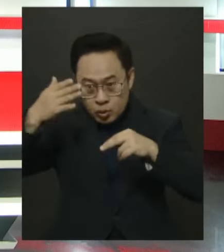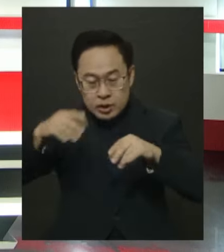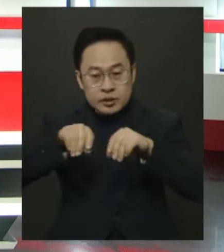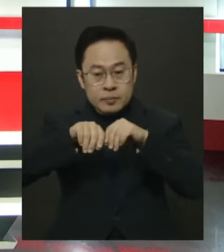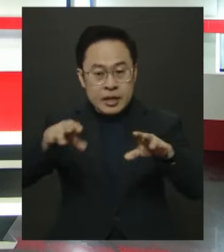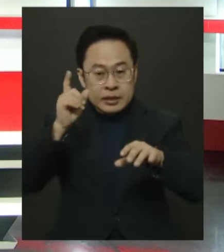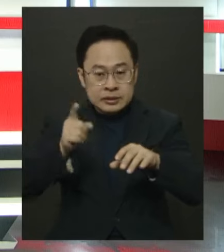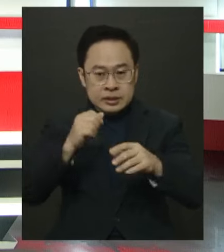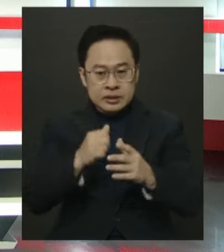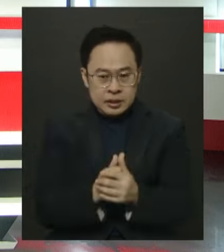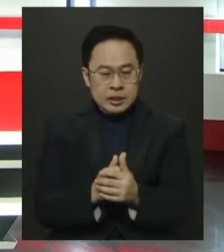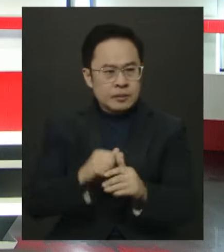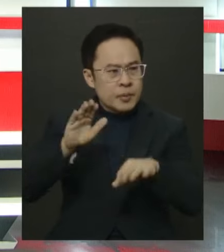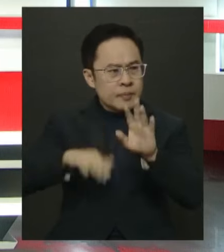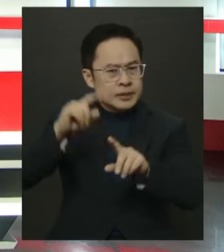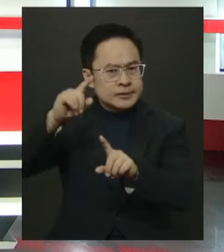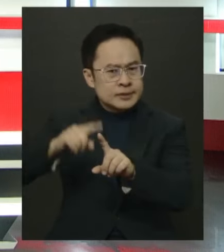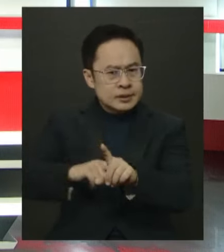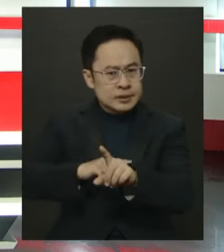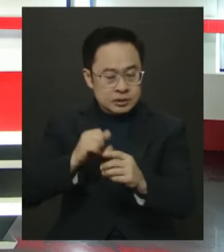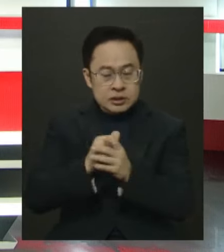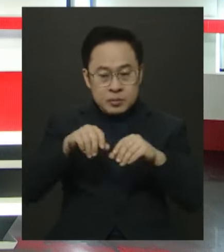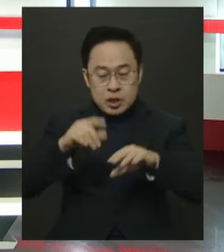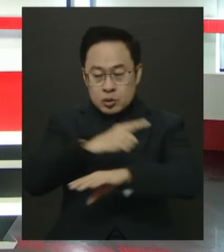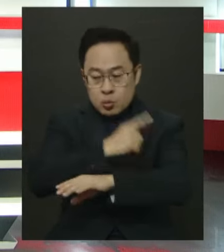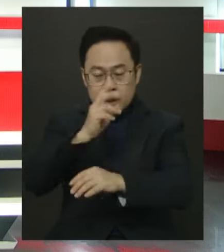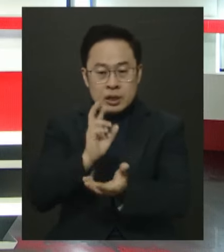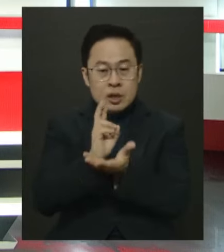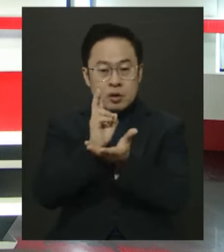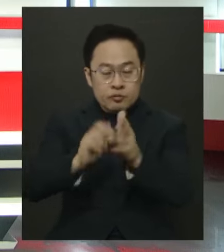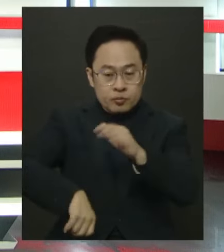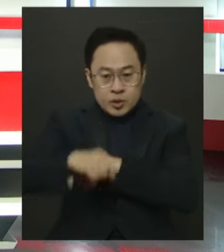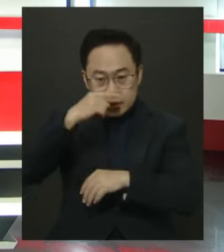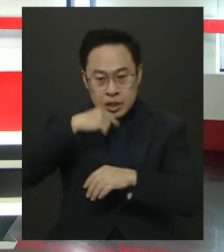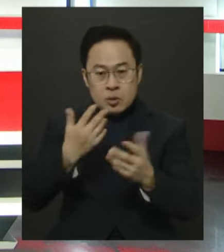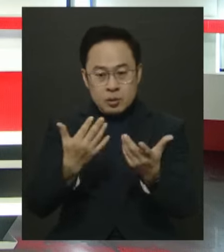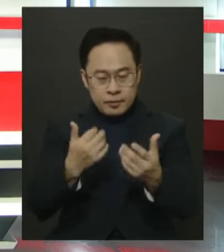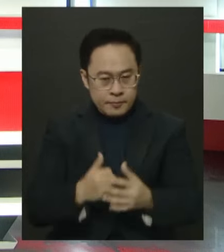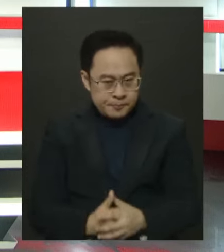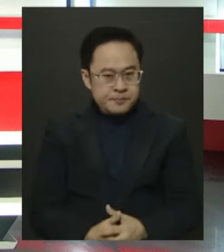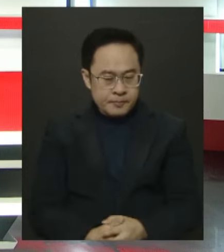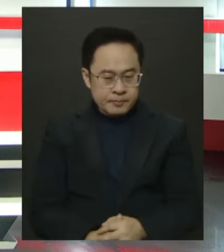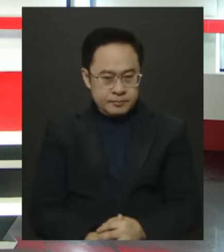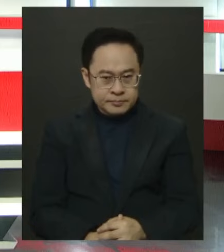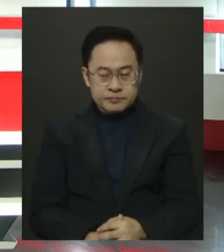Thailand Award ซึ่งกำหนดการเขาจะประกาศในงานนั้นเลยว่าจังหวัดใดจะเป็นเจ้าภาพในการแข่งขันฟุ